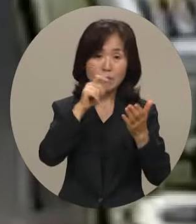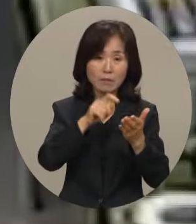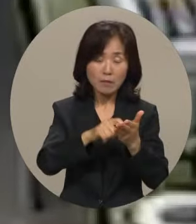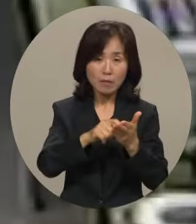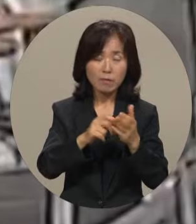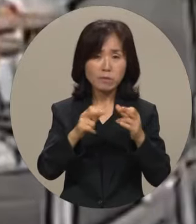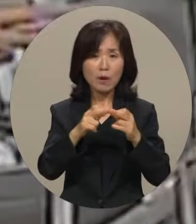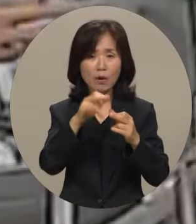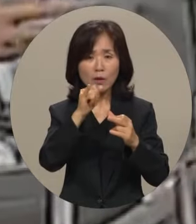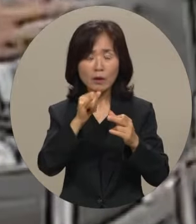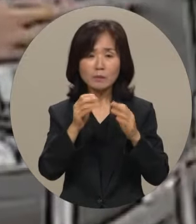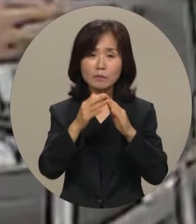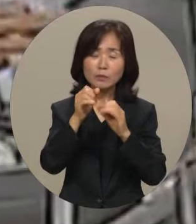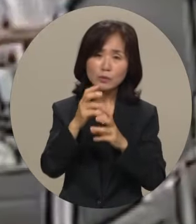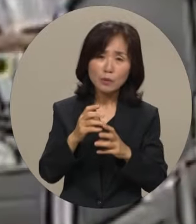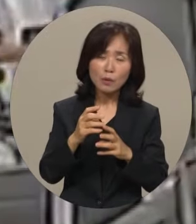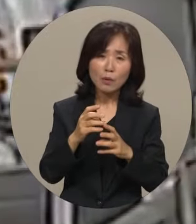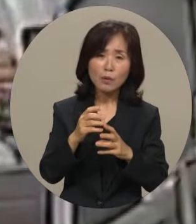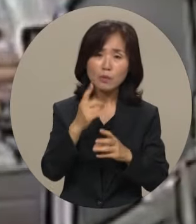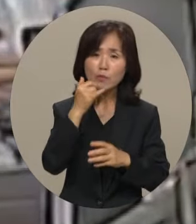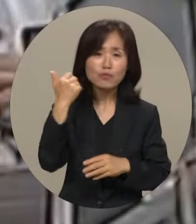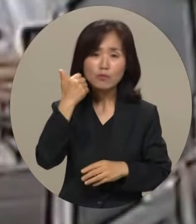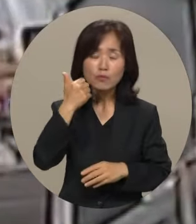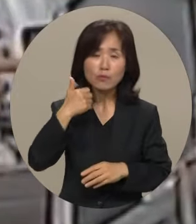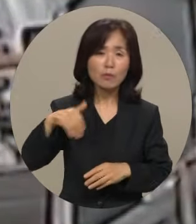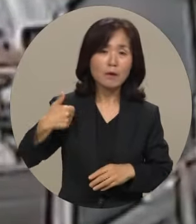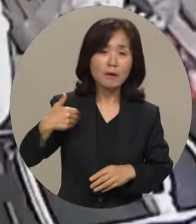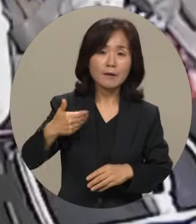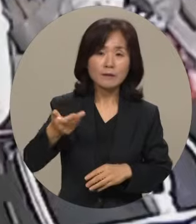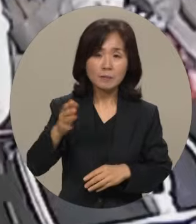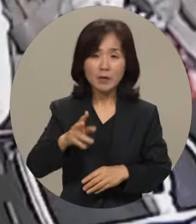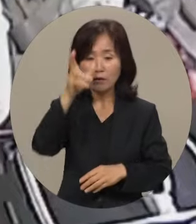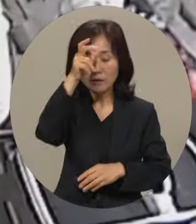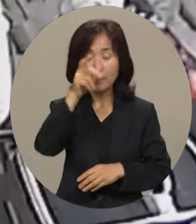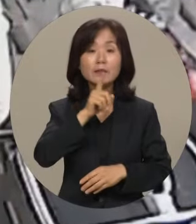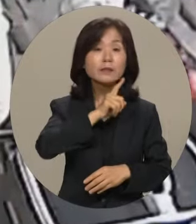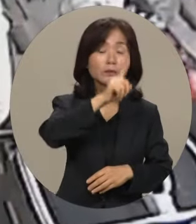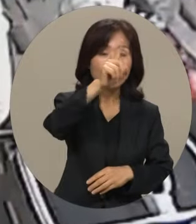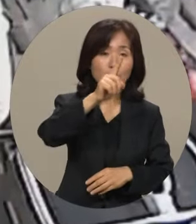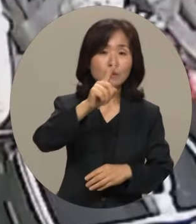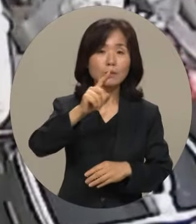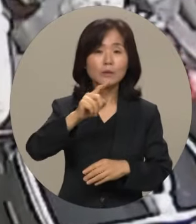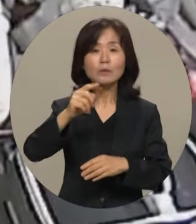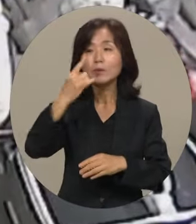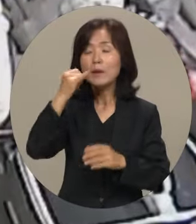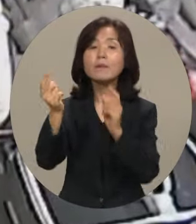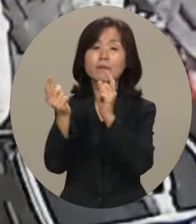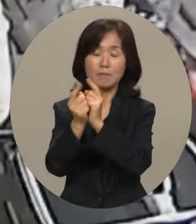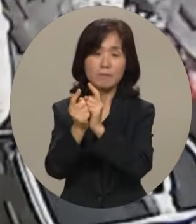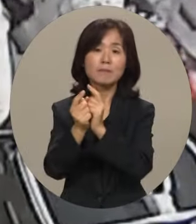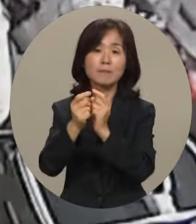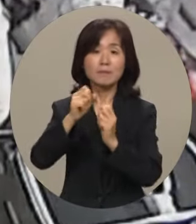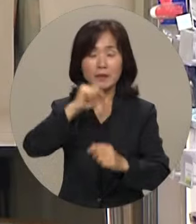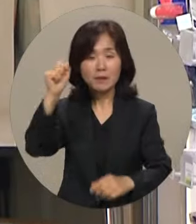전화번호를 몰랐던 아이를 편의점 실종아동 신고 시스템을 활용해 경찰에 신고했고 다행히 부모 곁으로 돌려보낼 수